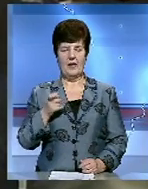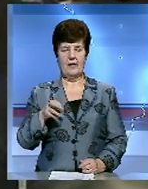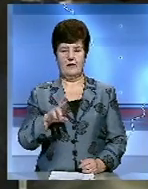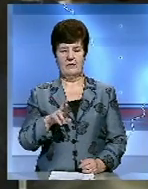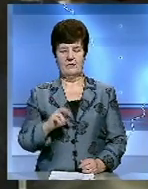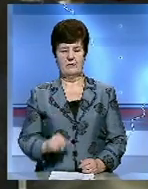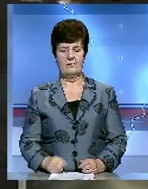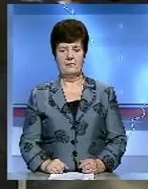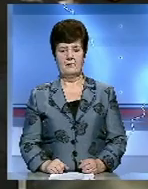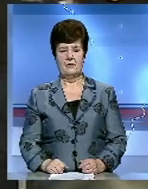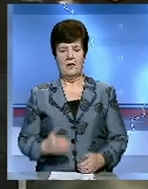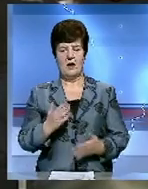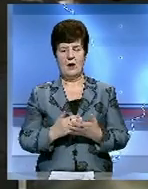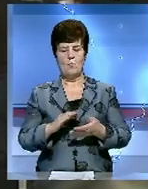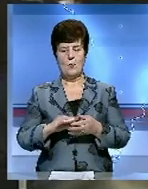Am o problemă.